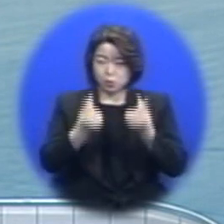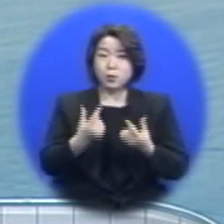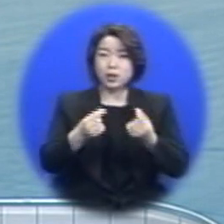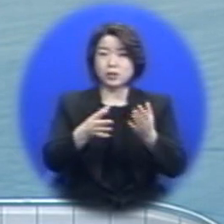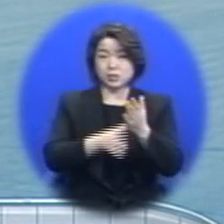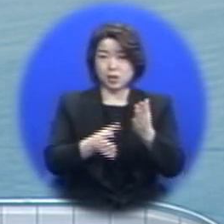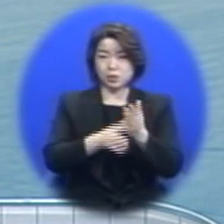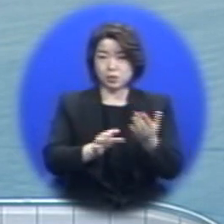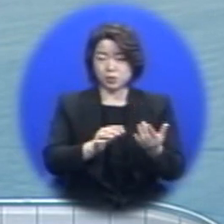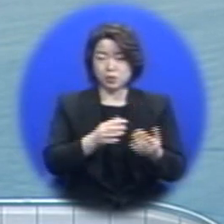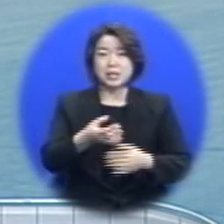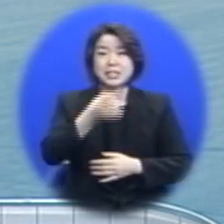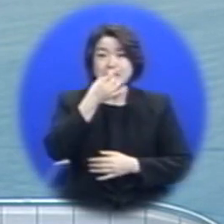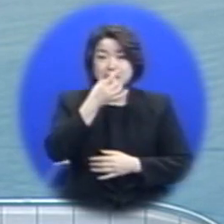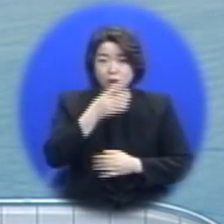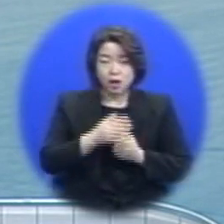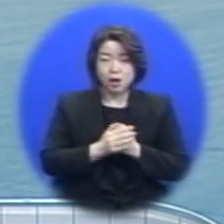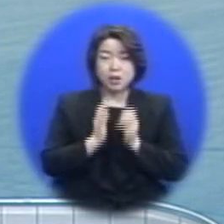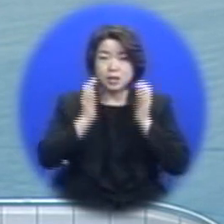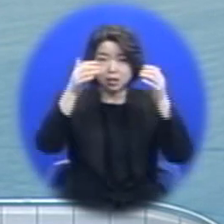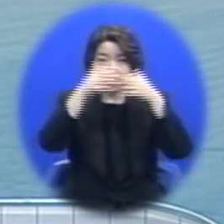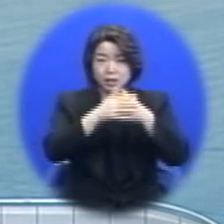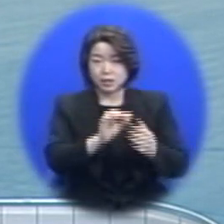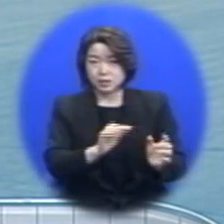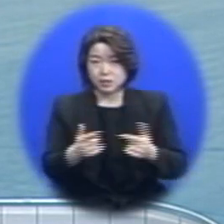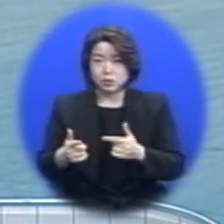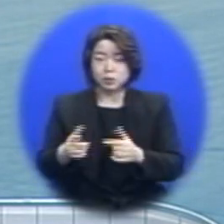똑같아요. 곡물과 채소와 고기.